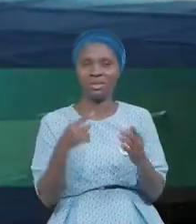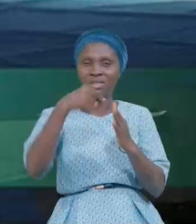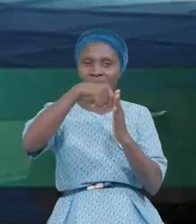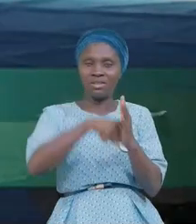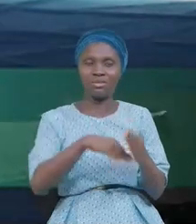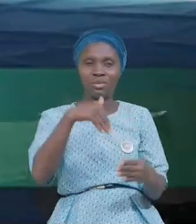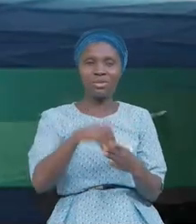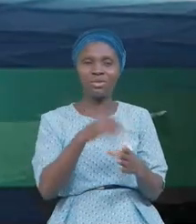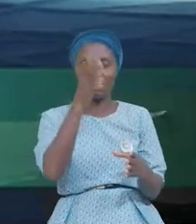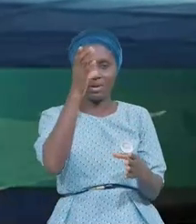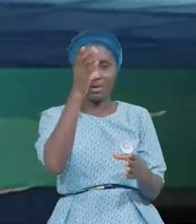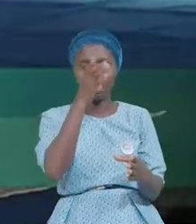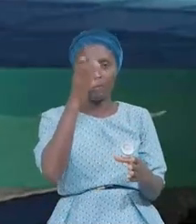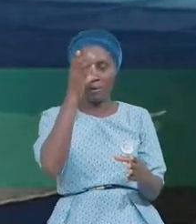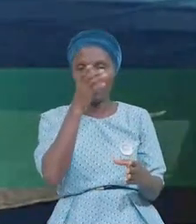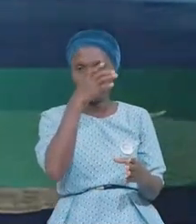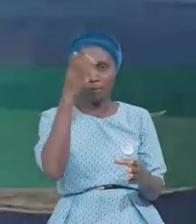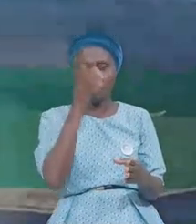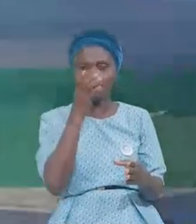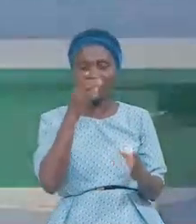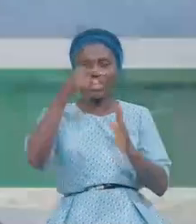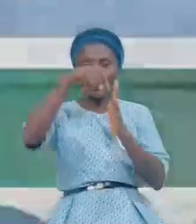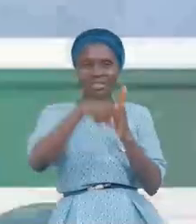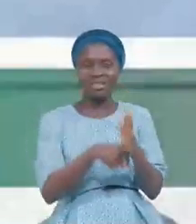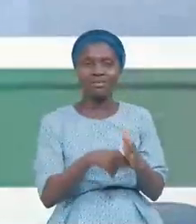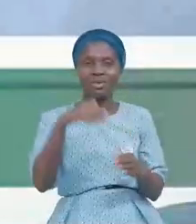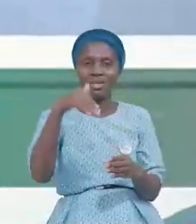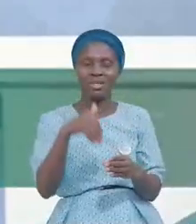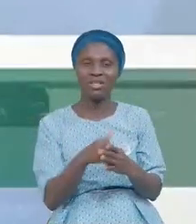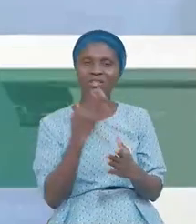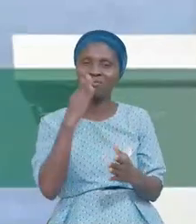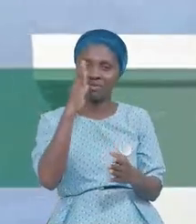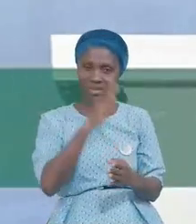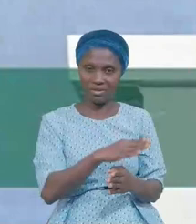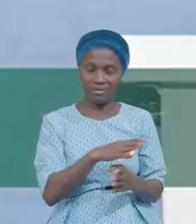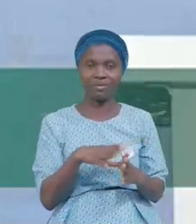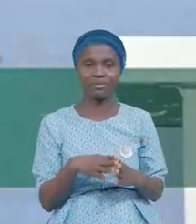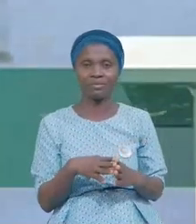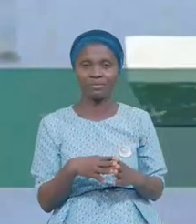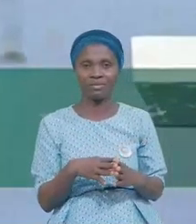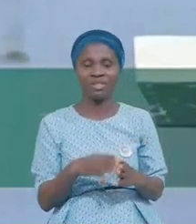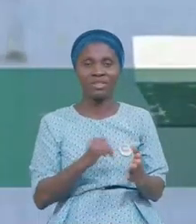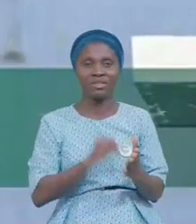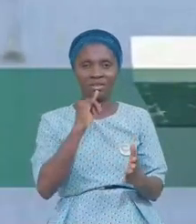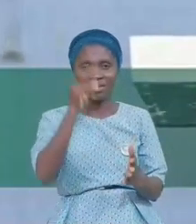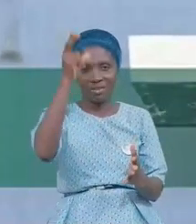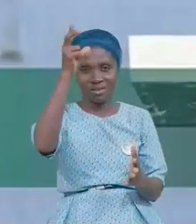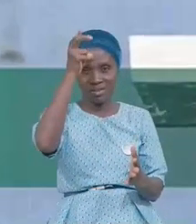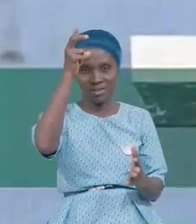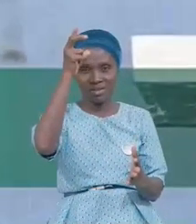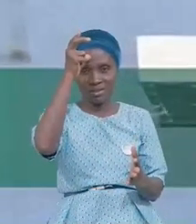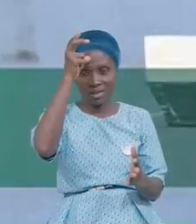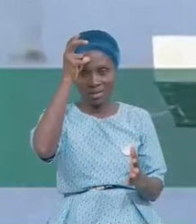l'occultisme, la sophistication dans le mal, dans le satanisme, beaucoup